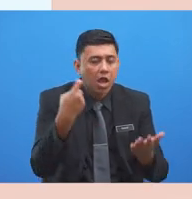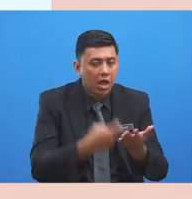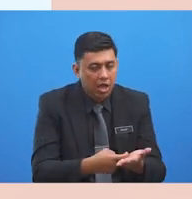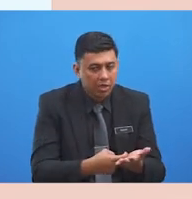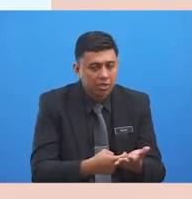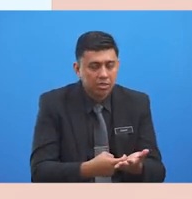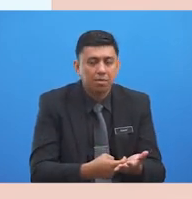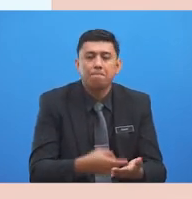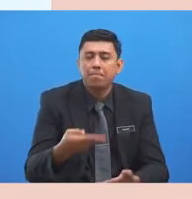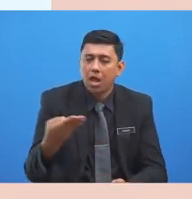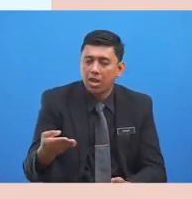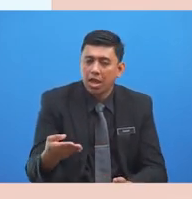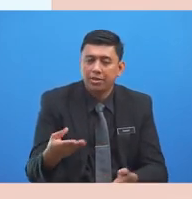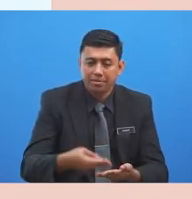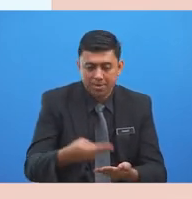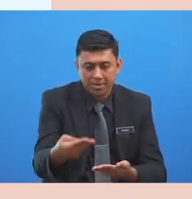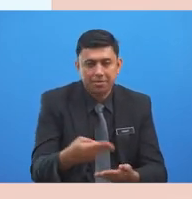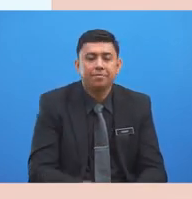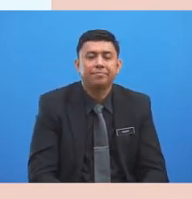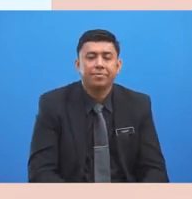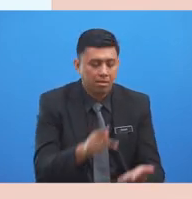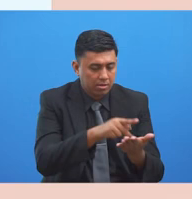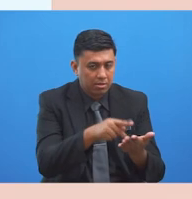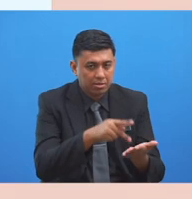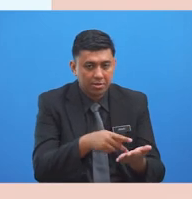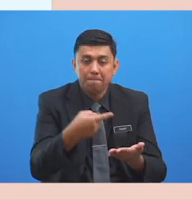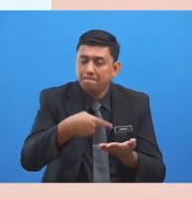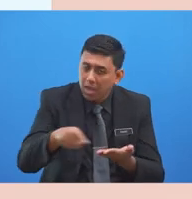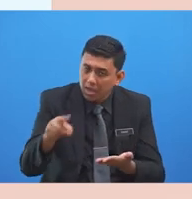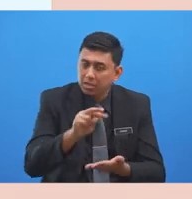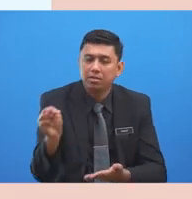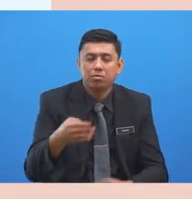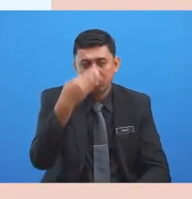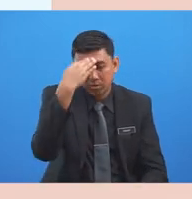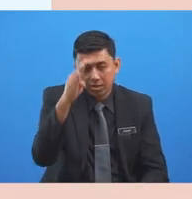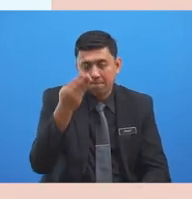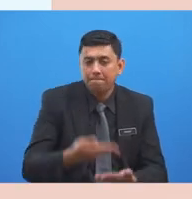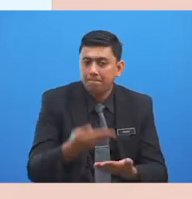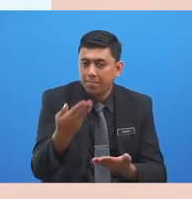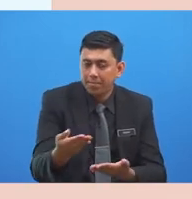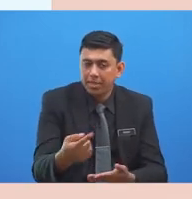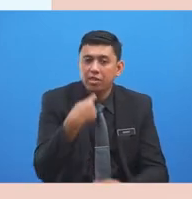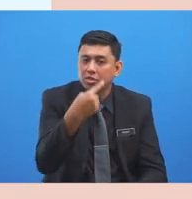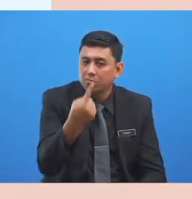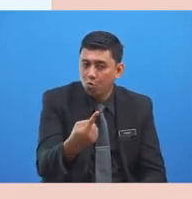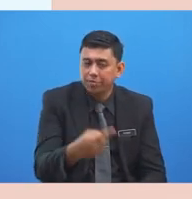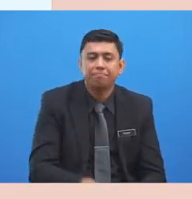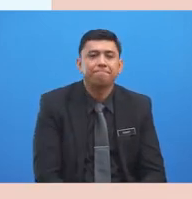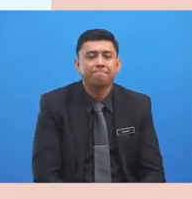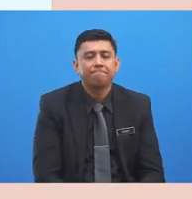harga barang yang dibeli dan pengiraan bayaran bagi pembelian